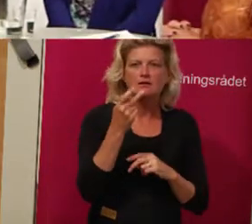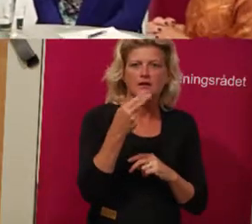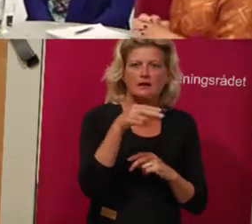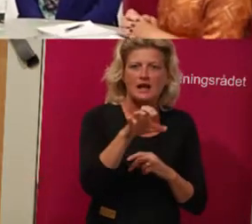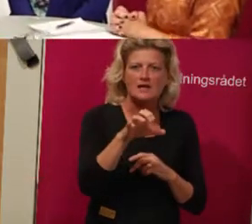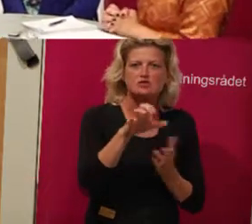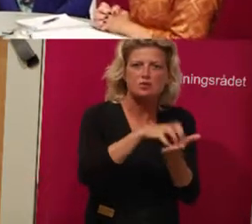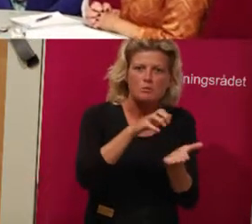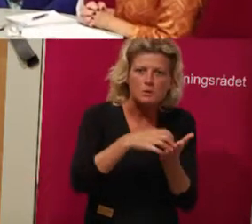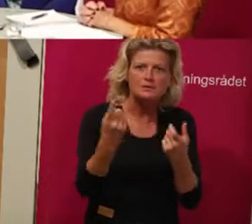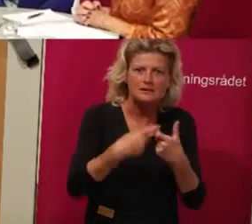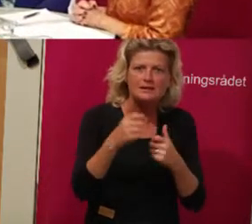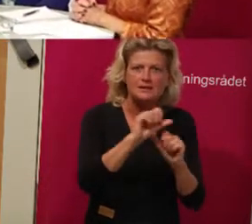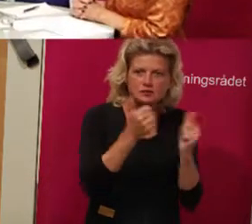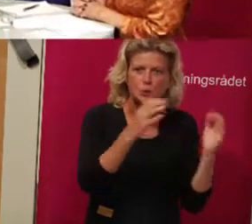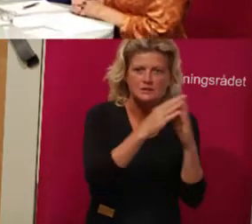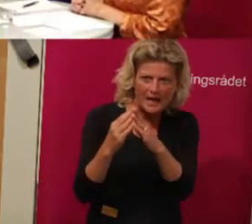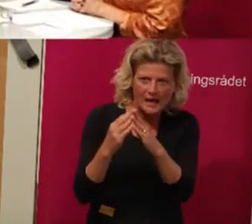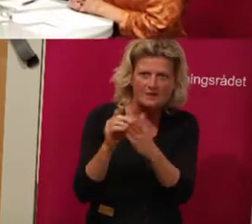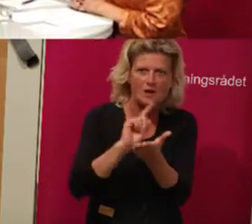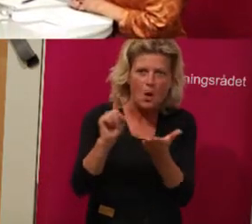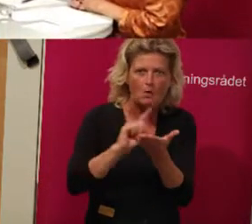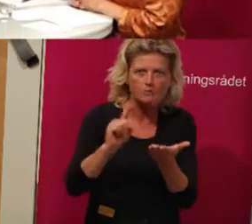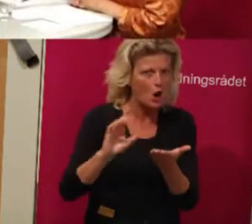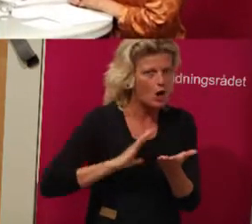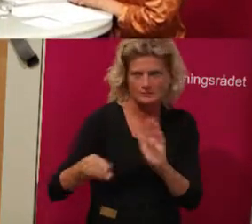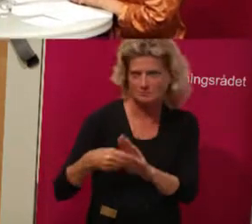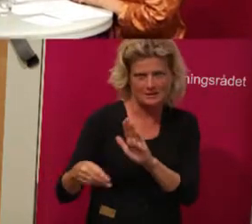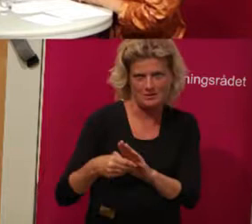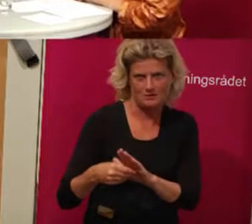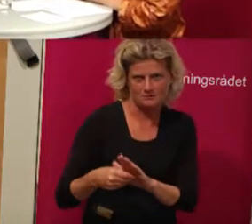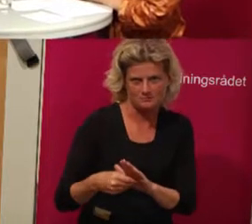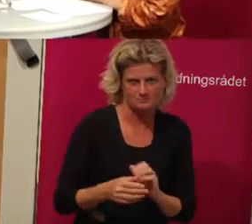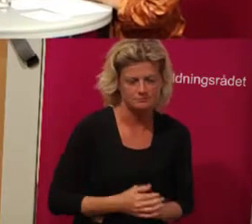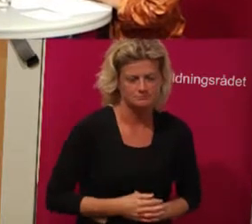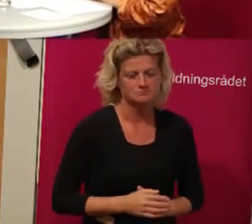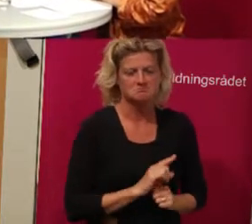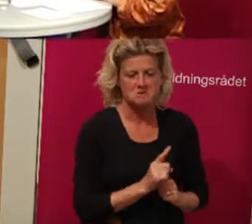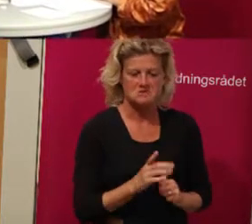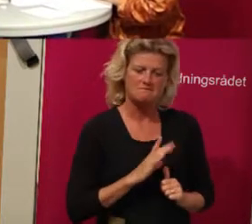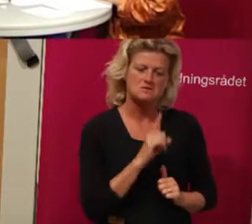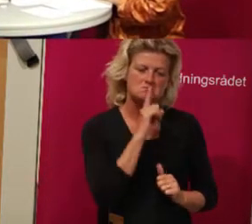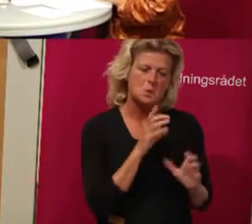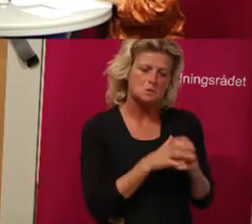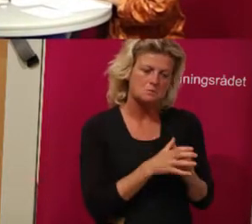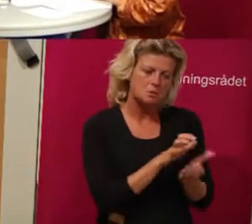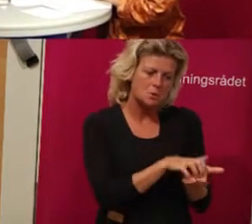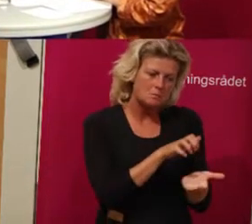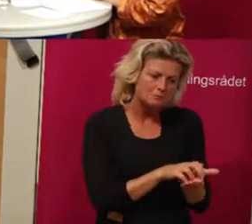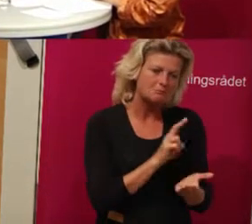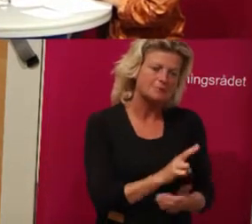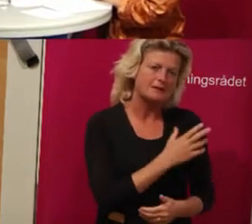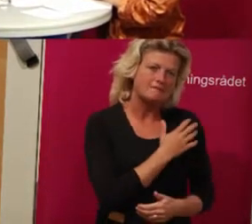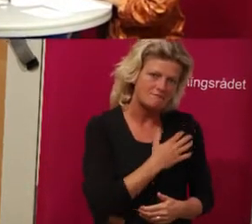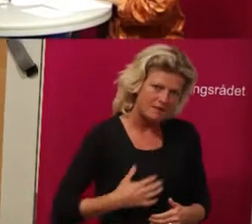i väldigt hög utsträckning. Ja, och de har intressant. I väldigt hög utsträckning en stark blå majoritet. Sen finns det en mindre grupp och det är riktigt